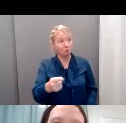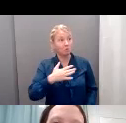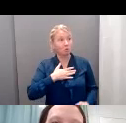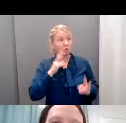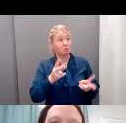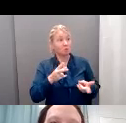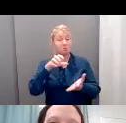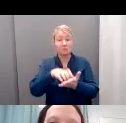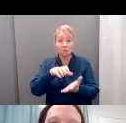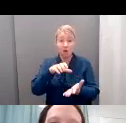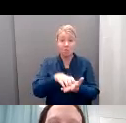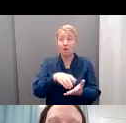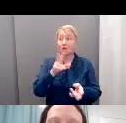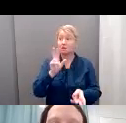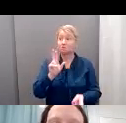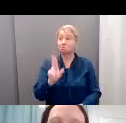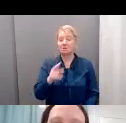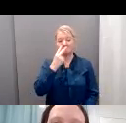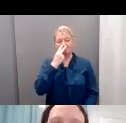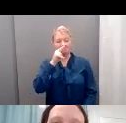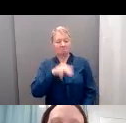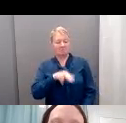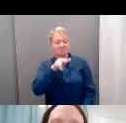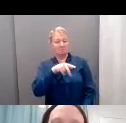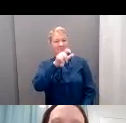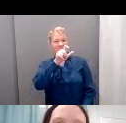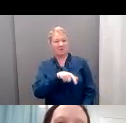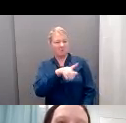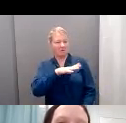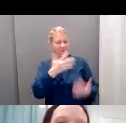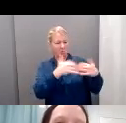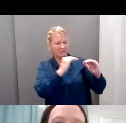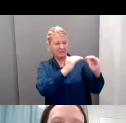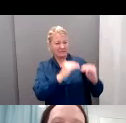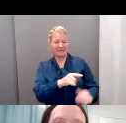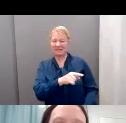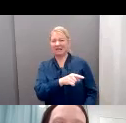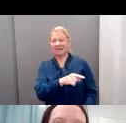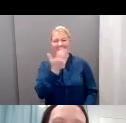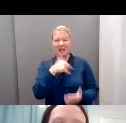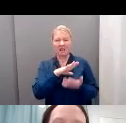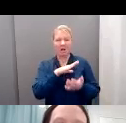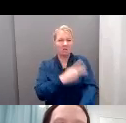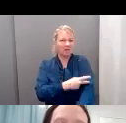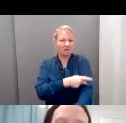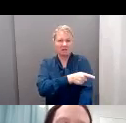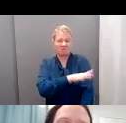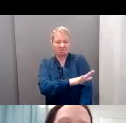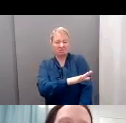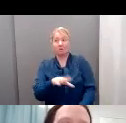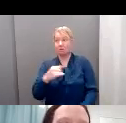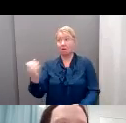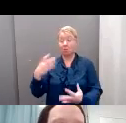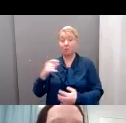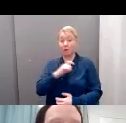samhällets avsexualisering av personer med funktionsnedsättning en tydligt tema och vad det gör med människors känsla av